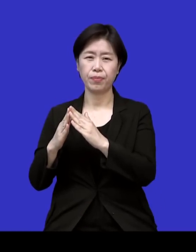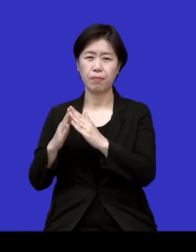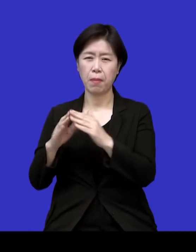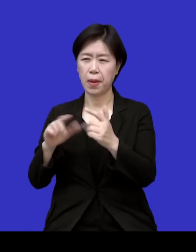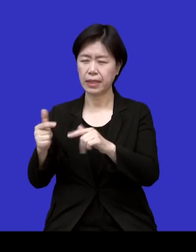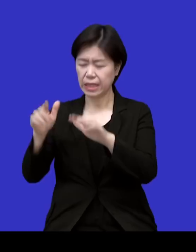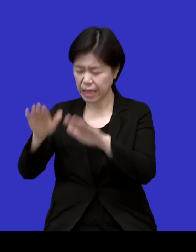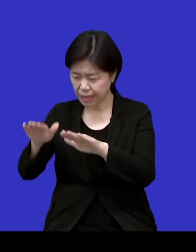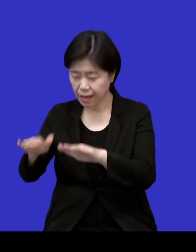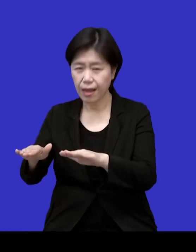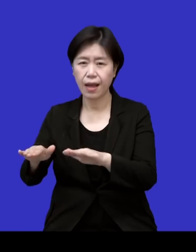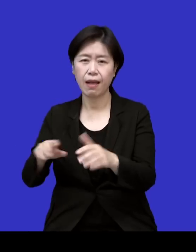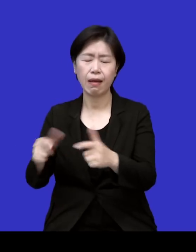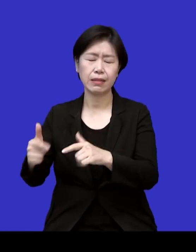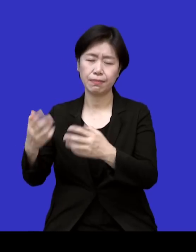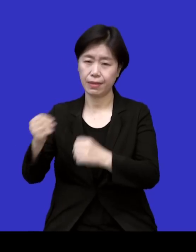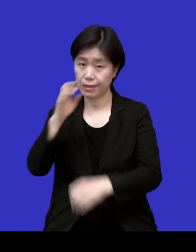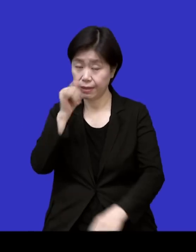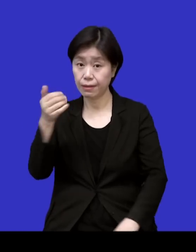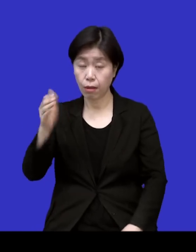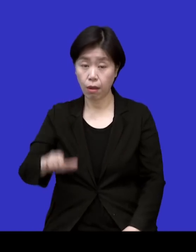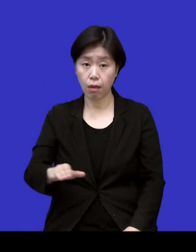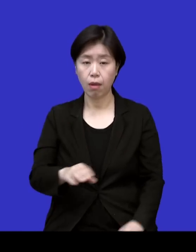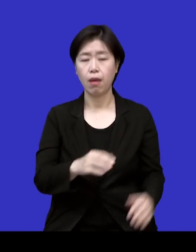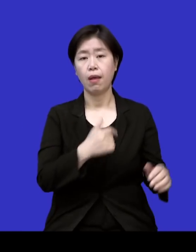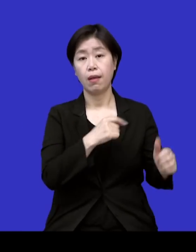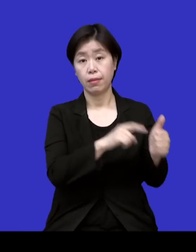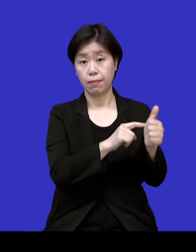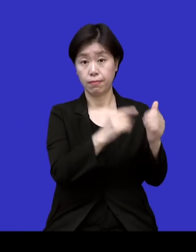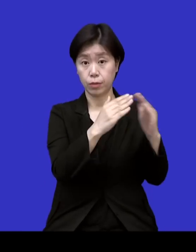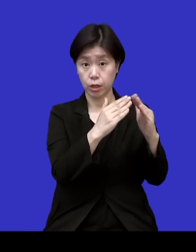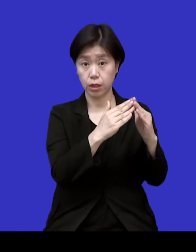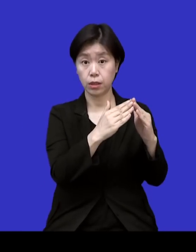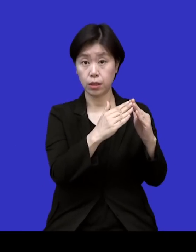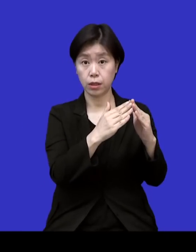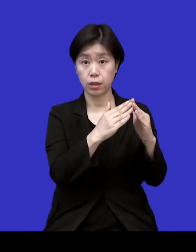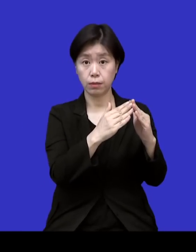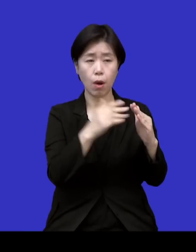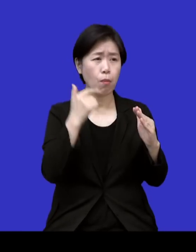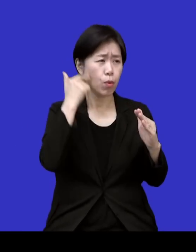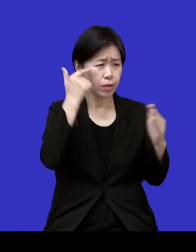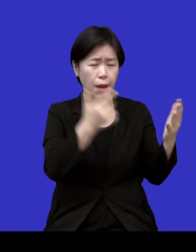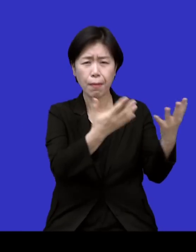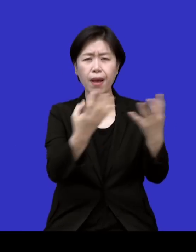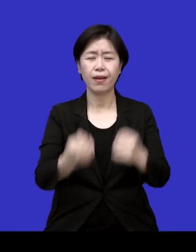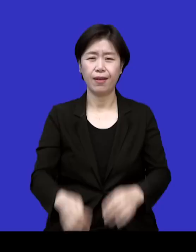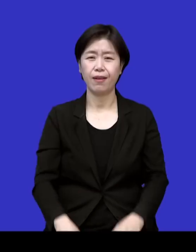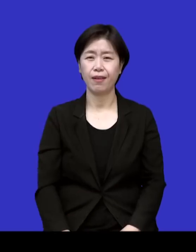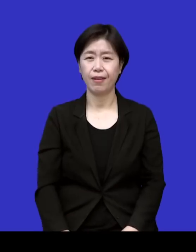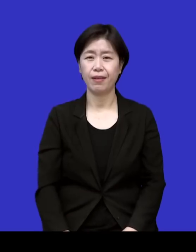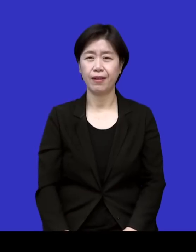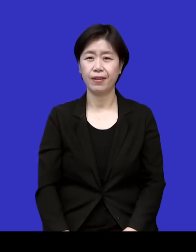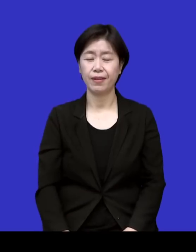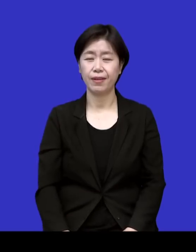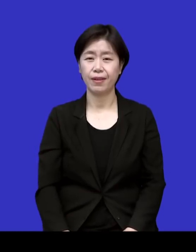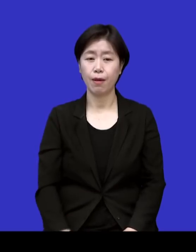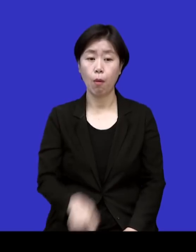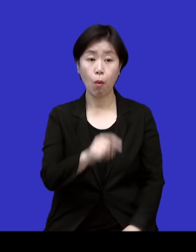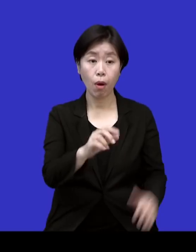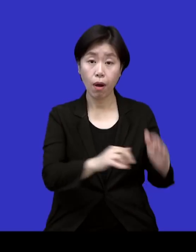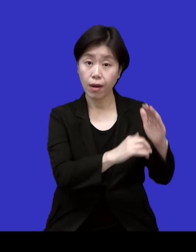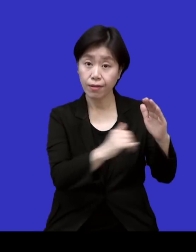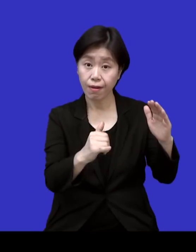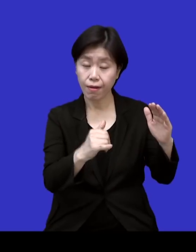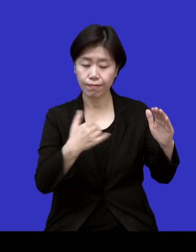아버님도 목사님이셨었고, 남편의 아버님도. 네, 그리고 이제 아주버님도 목사님이셨던 그 목사님이신 그